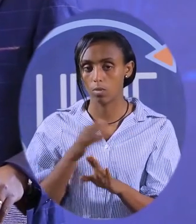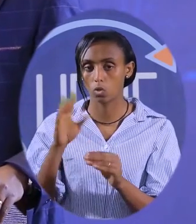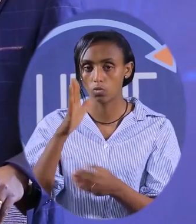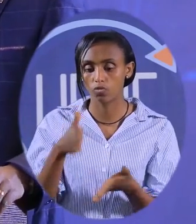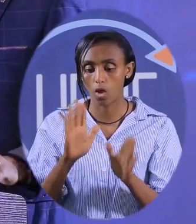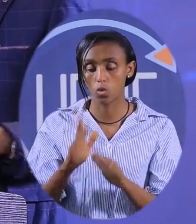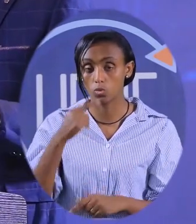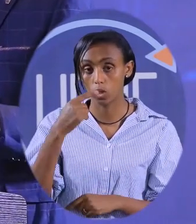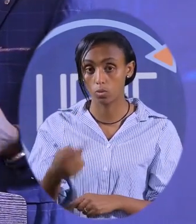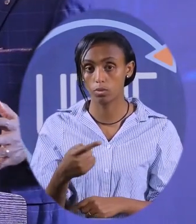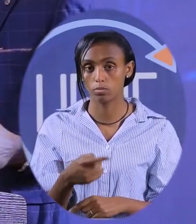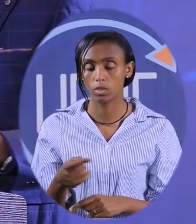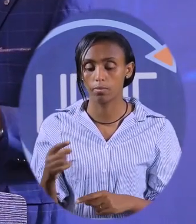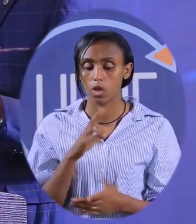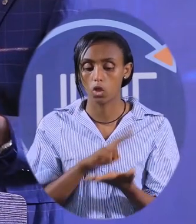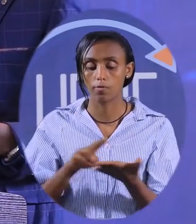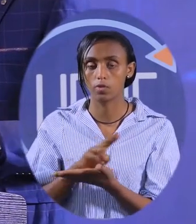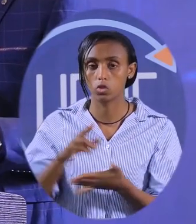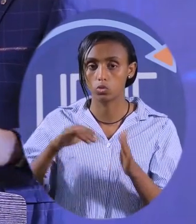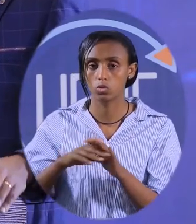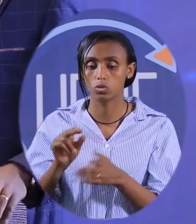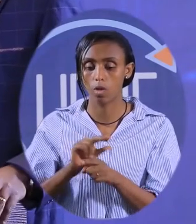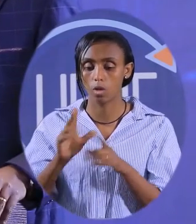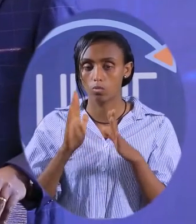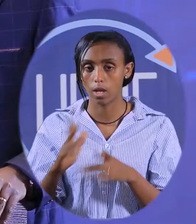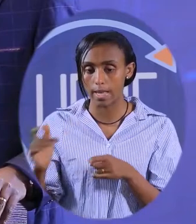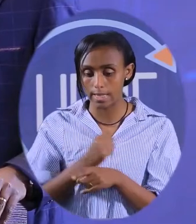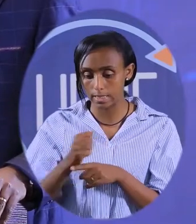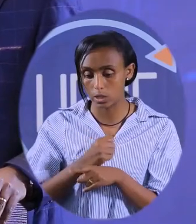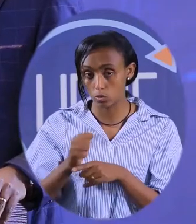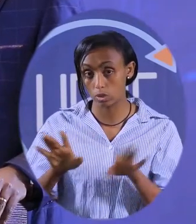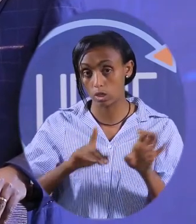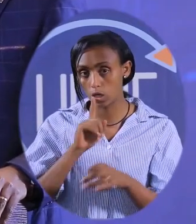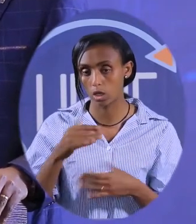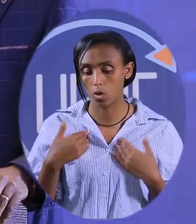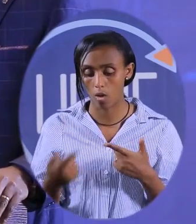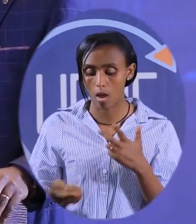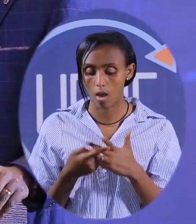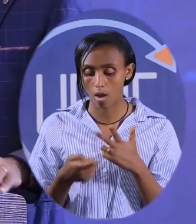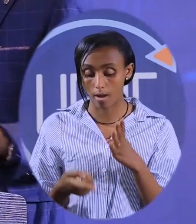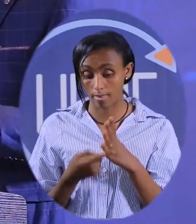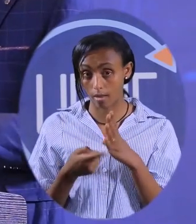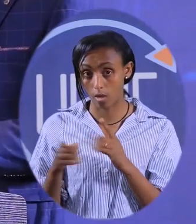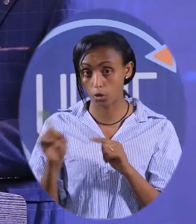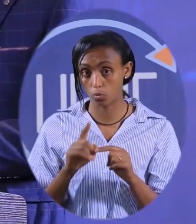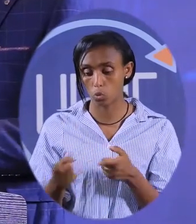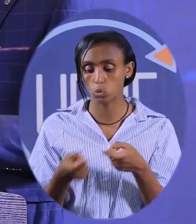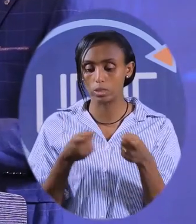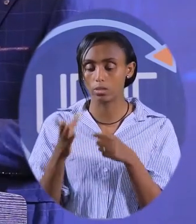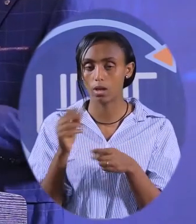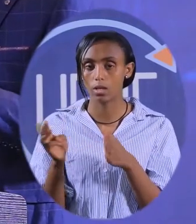ፍቃዱ እንዳሉትም በየዩኒቨርሲቲው ባለሙያዎች እንዲሰለጥኑ እየተደረገ ነው። አራተኛ የቁጥጥርና